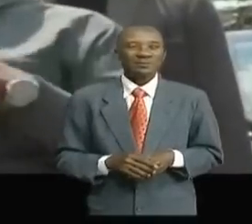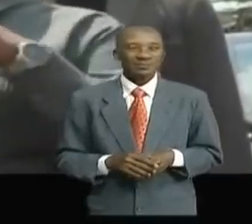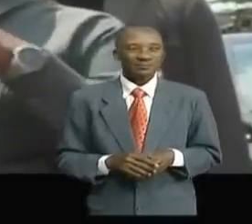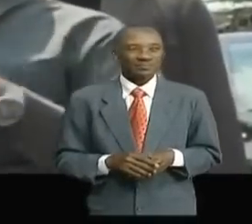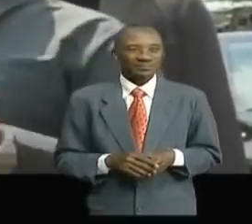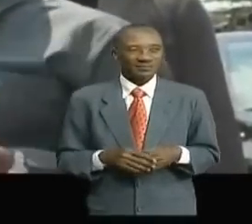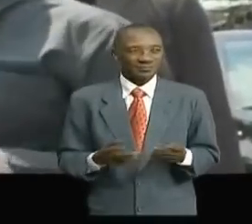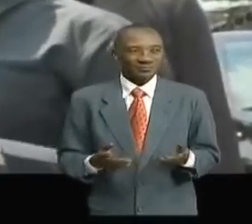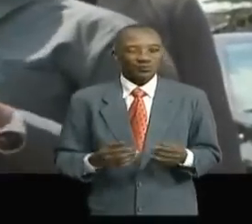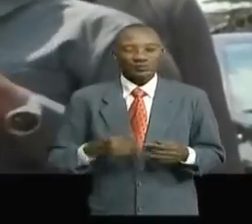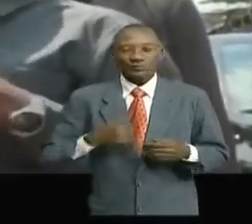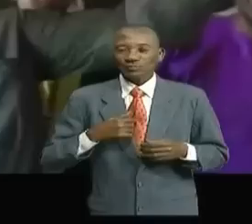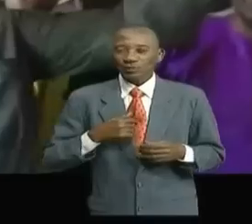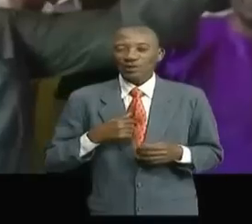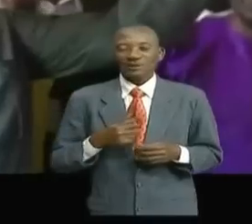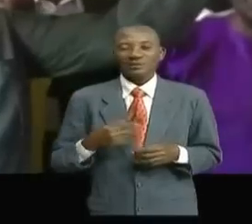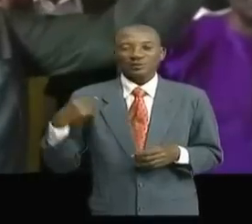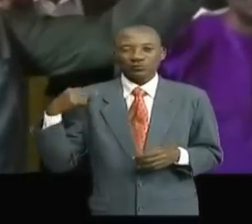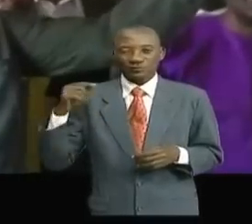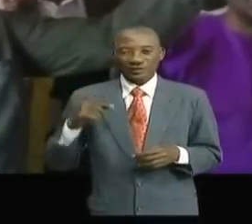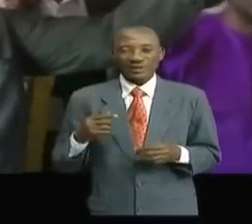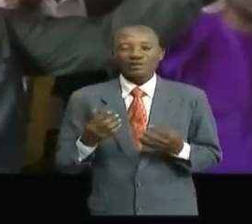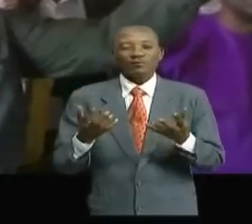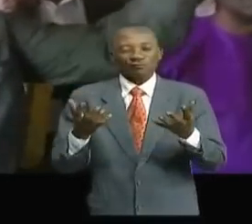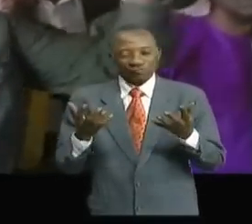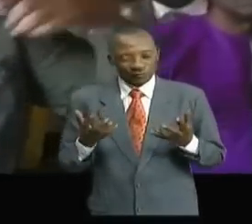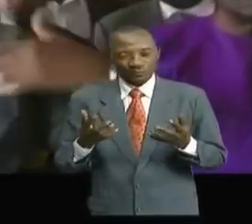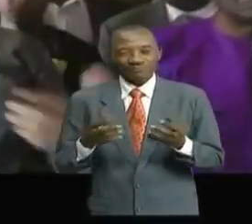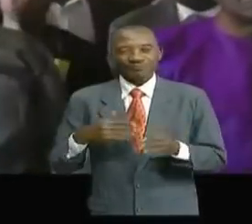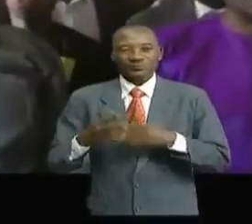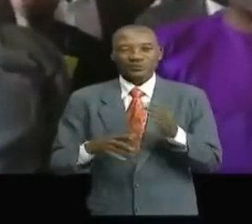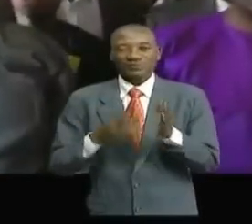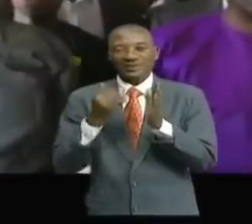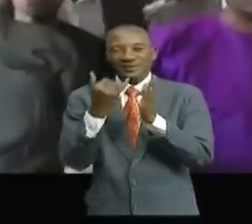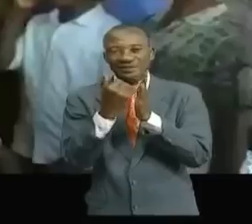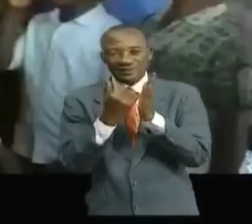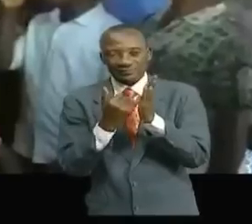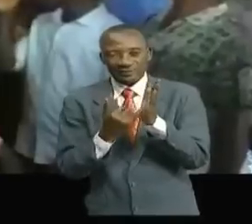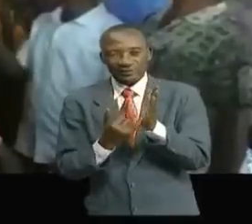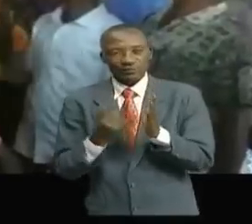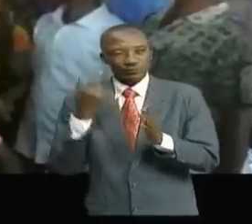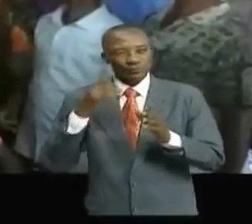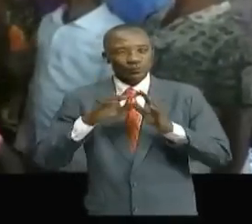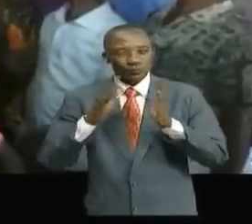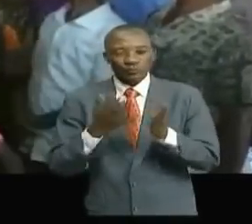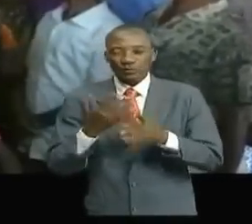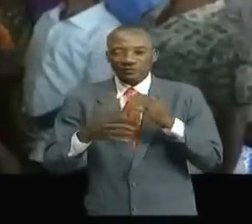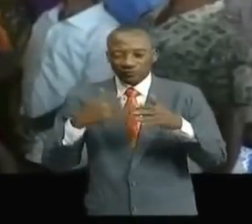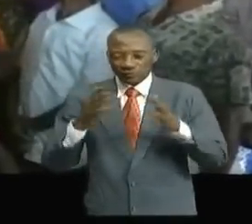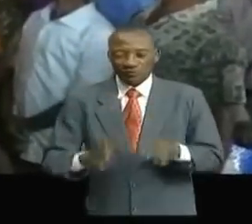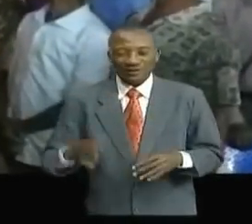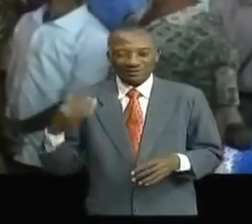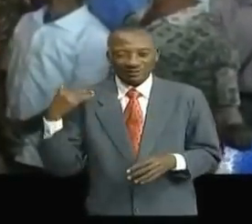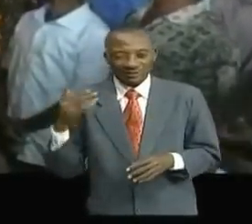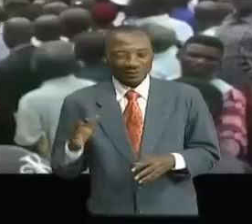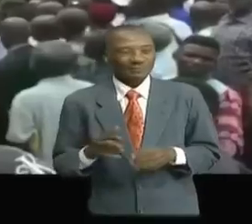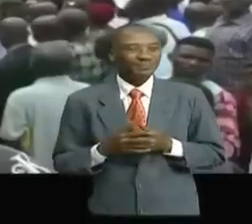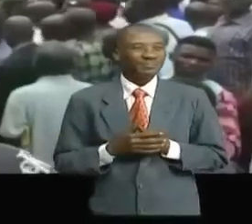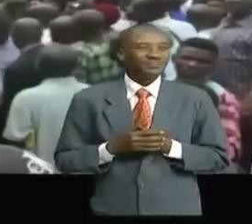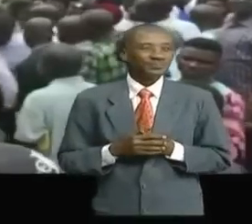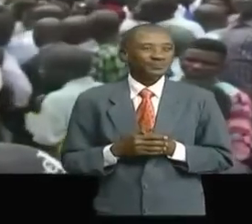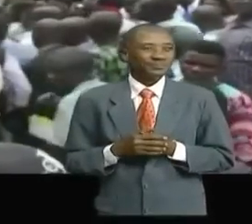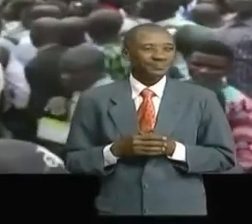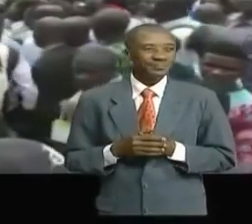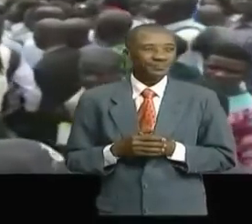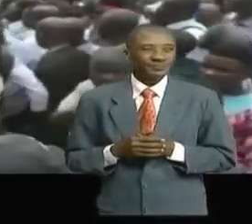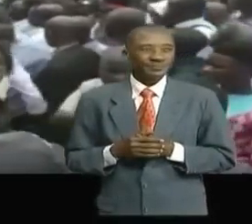peut déjà enverrer, peut déjà savoir si son dossier est complet ou pas, s'il doit aller chercher quel document pour remplir. Juste après, le gouverneur de province est